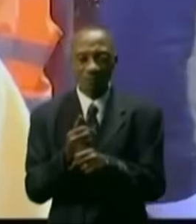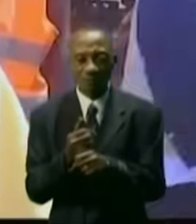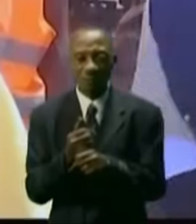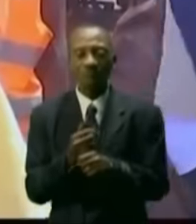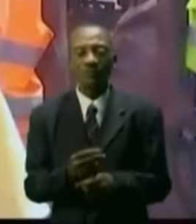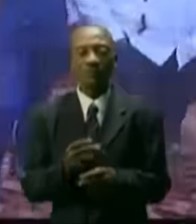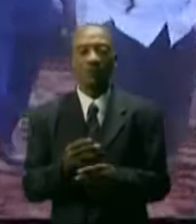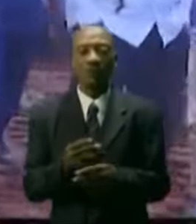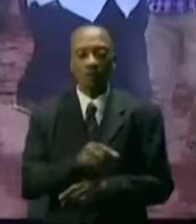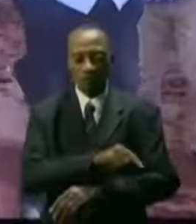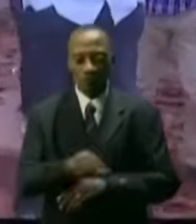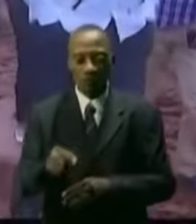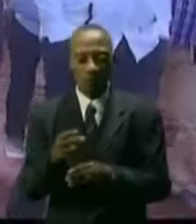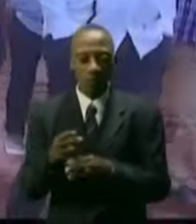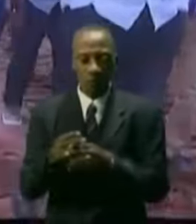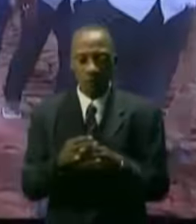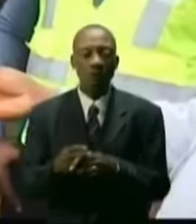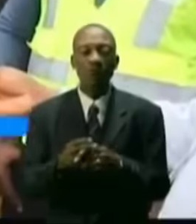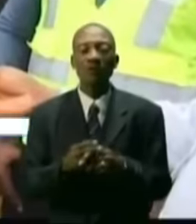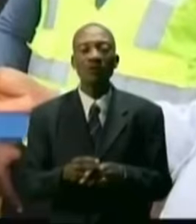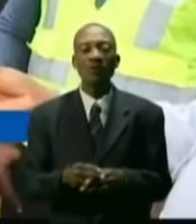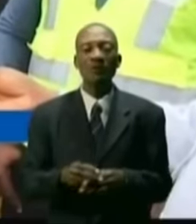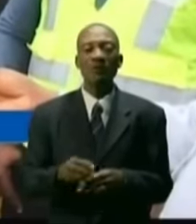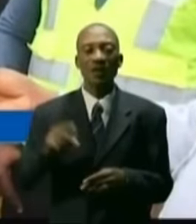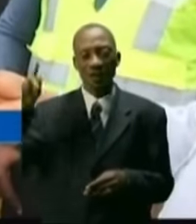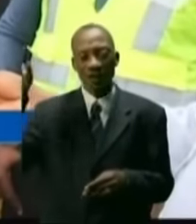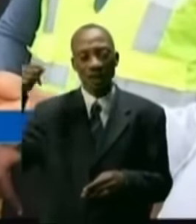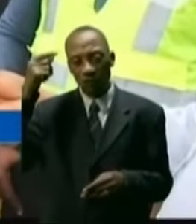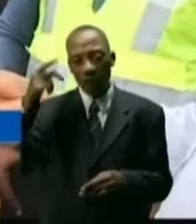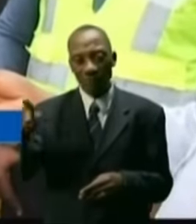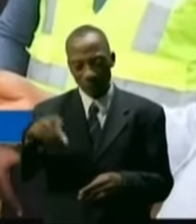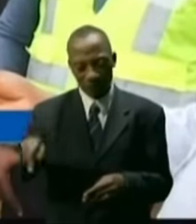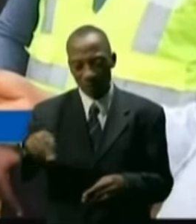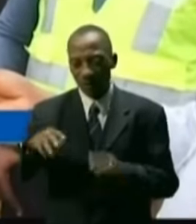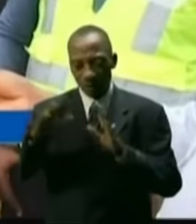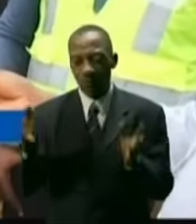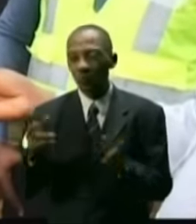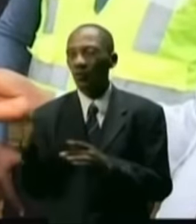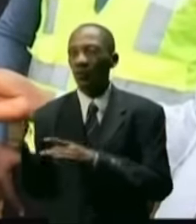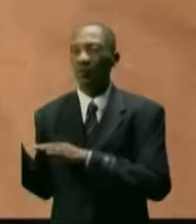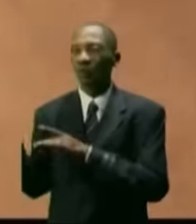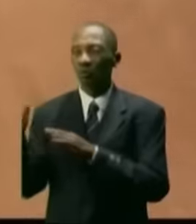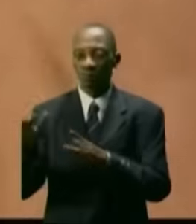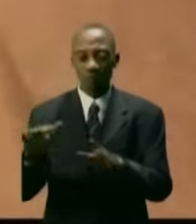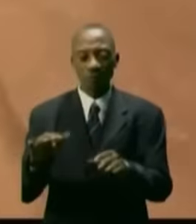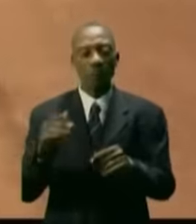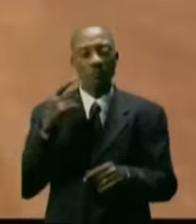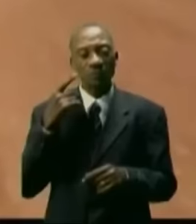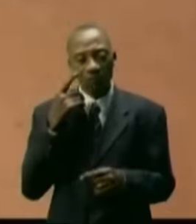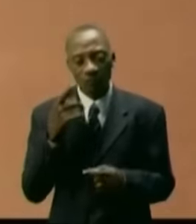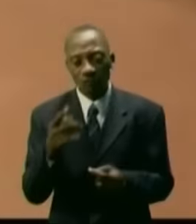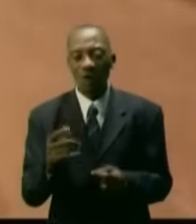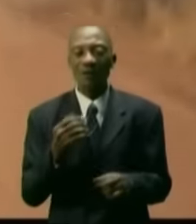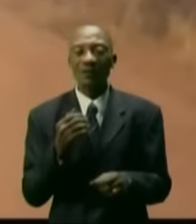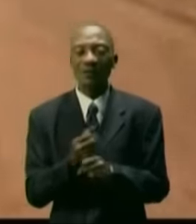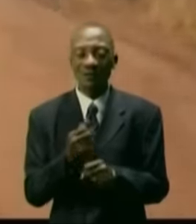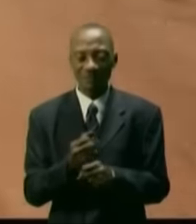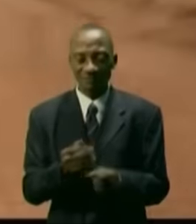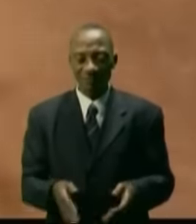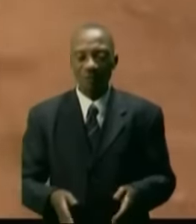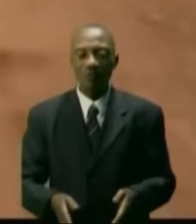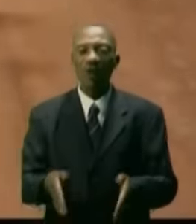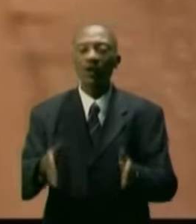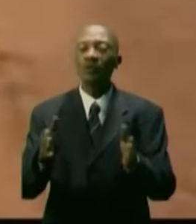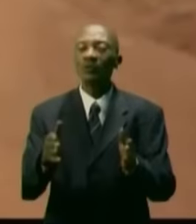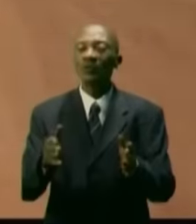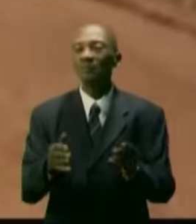et le membre du gouvernement provincial. On est en train d'exécuter les travaux d'ouverture de la route. Ça fait partie des